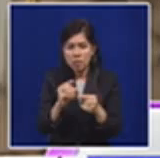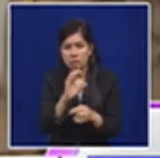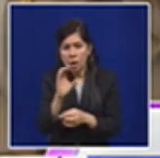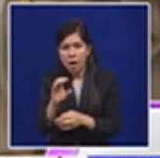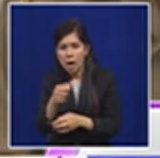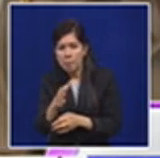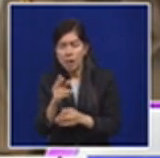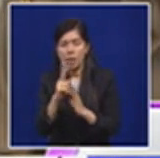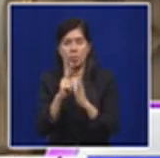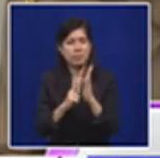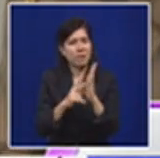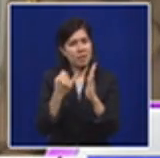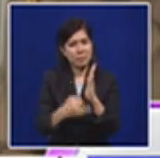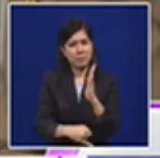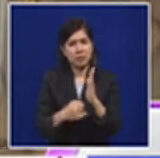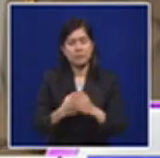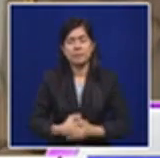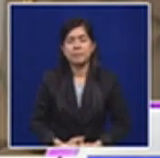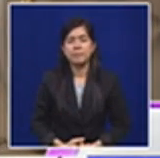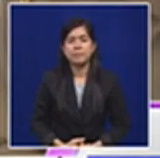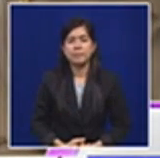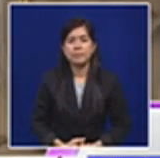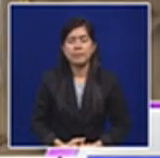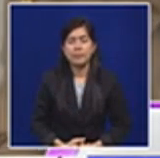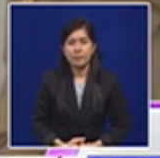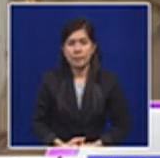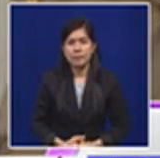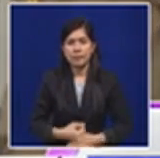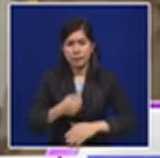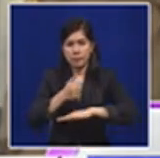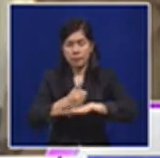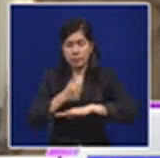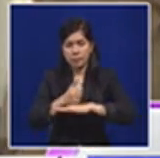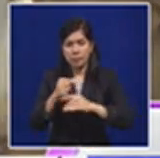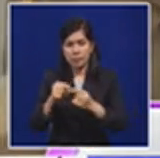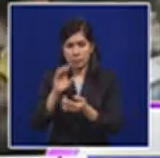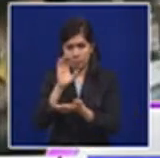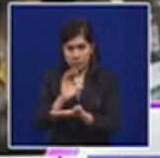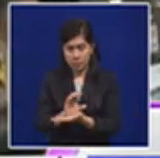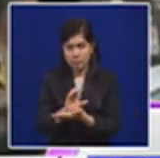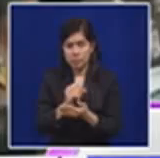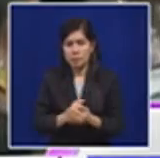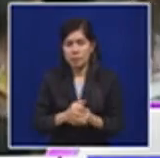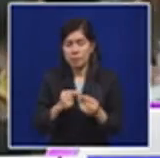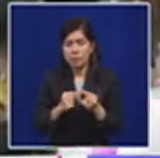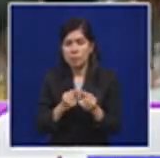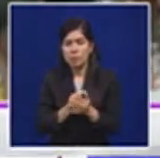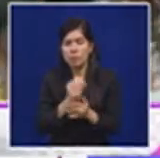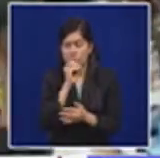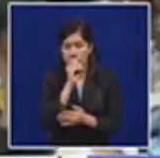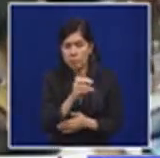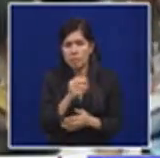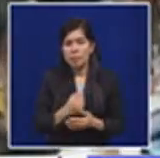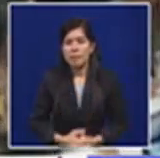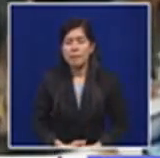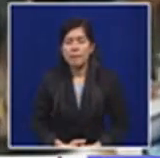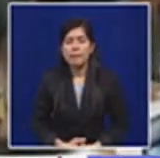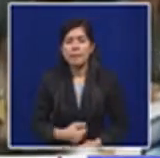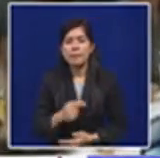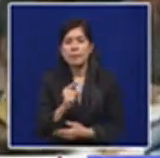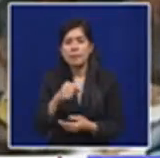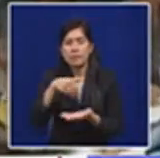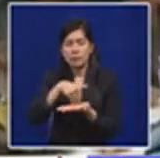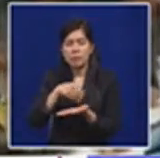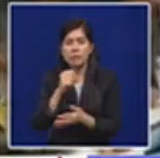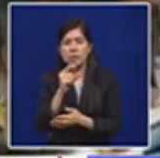ประเทศโดยไม่ได้รับอนุญาตพลตำรวจเอกศรีวรารังสิตพามนกุลรองผู้บัญชาการตำรวจแห่งชาติเปิดเผยนะคะว่าศูน